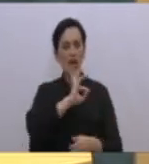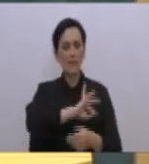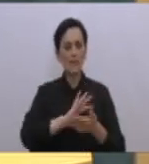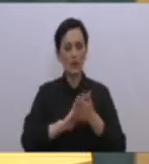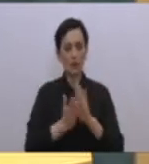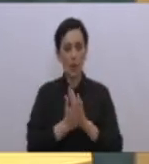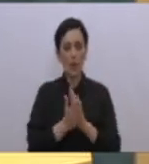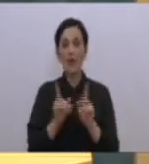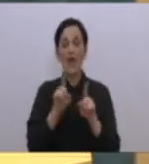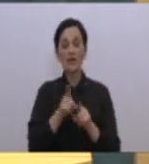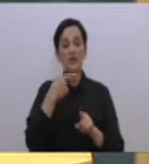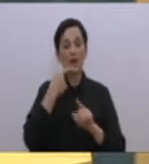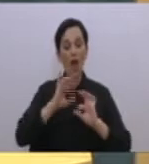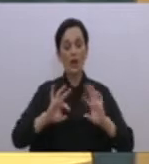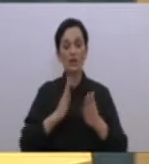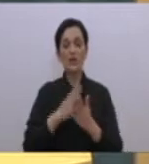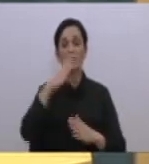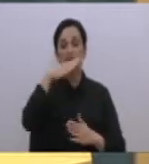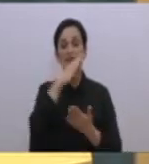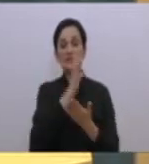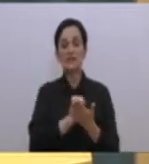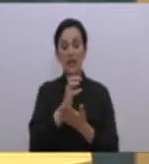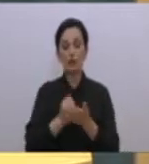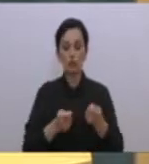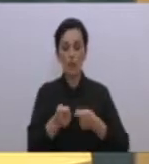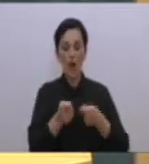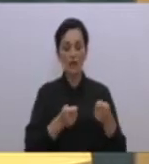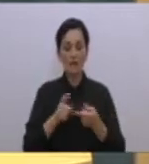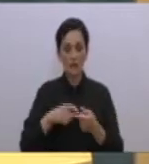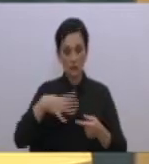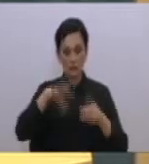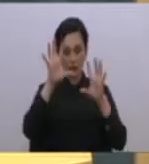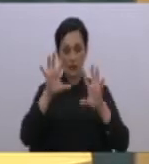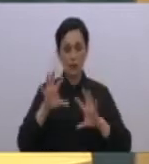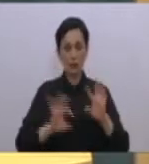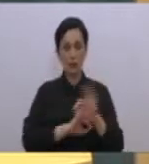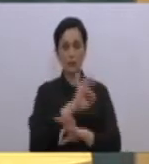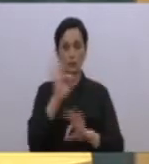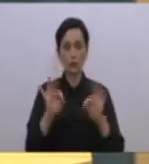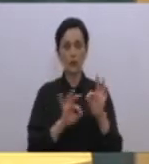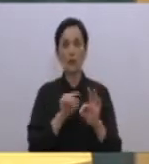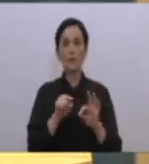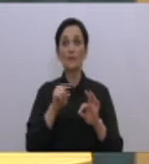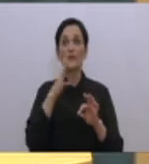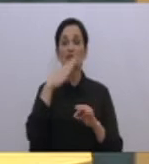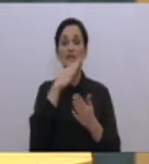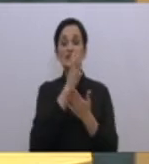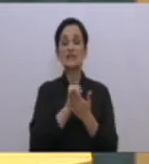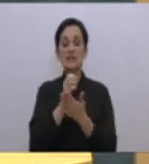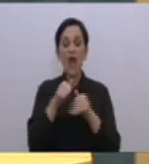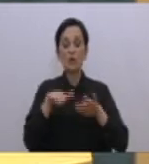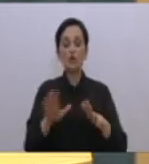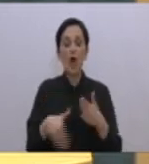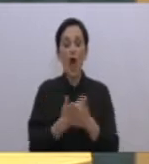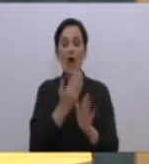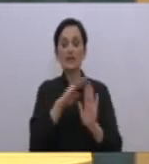Ასევე აღსანიშნავია წყლის რესურსების მართვის შესახებ საქართველოს კანონის პროექტი, რომელიც ადგენს წყლის რესურსების მართვის ახალ